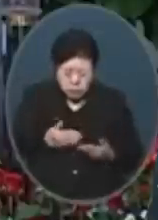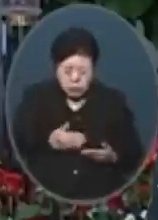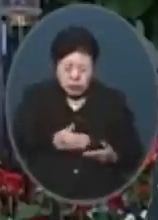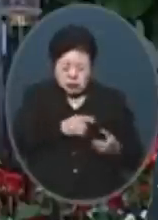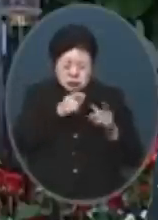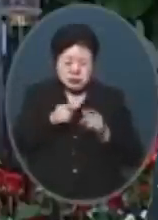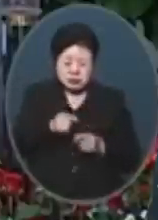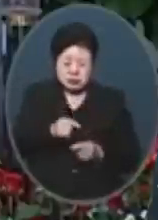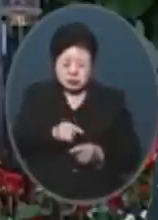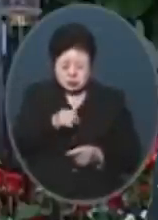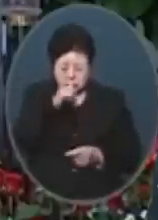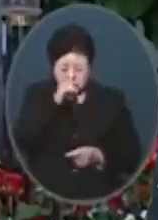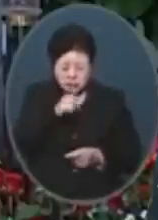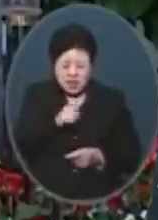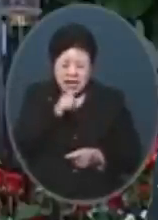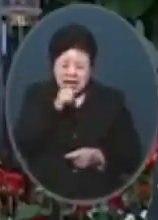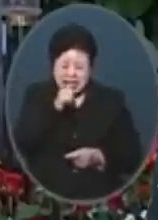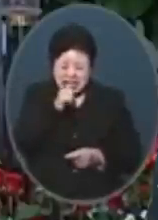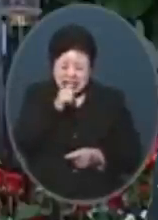가시철망을 바라봤는데도